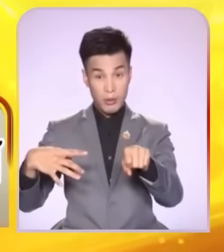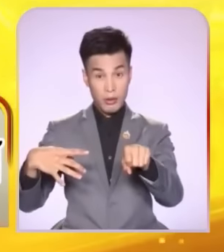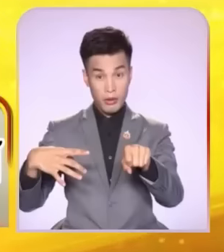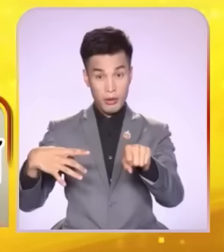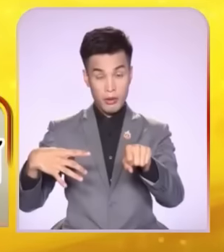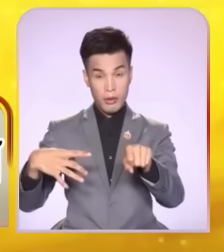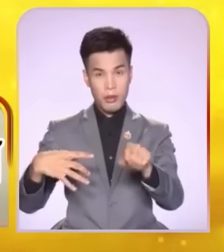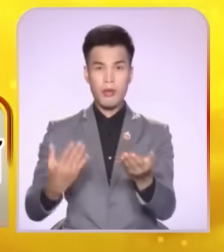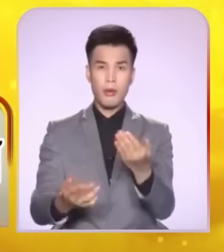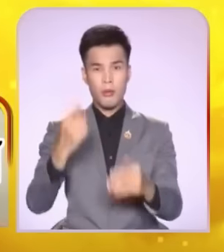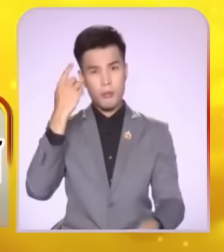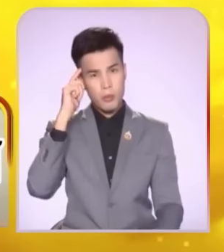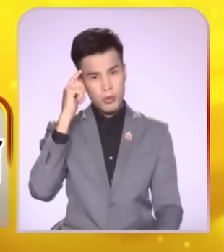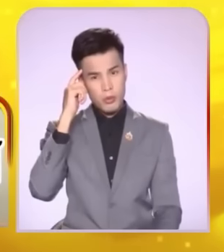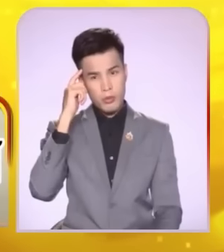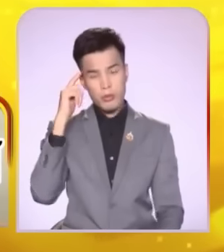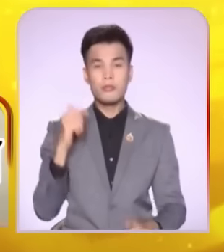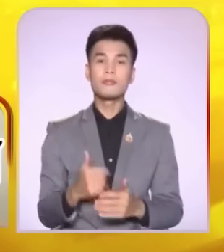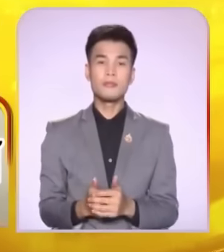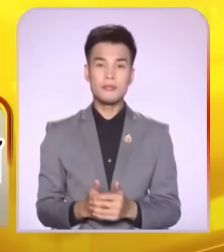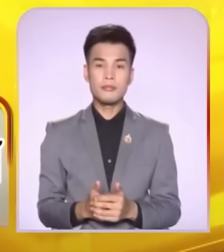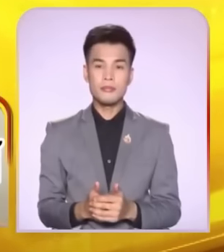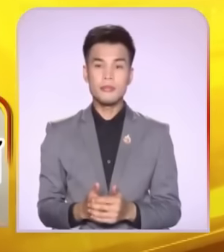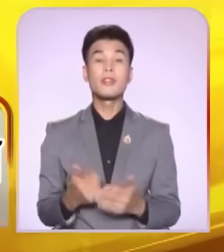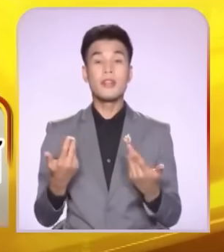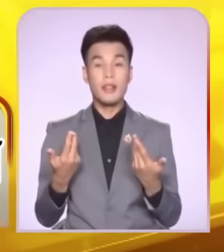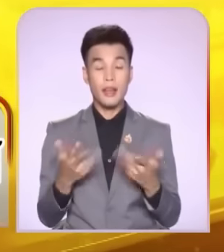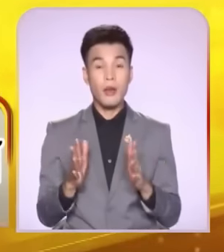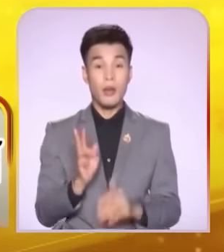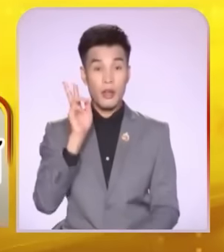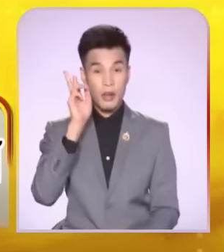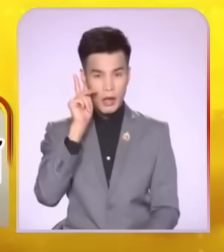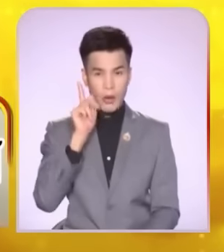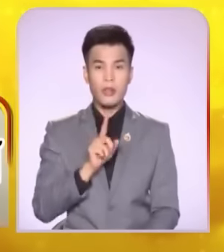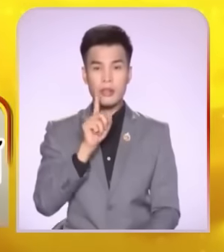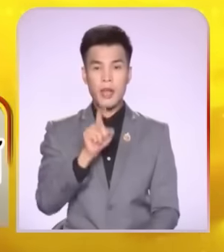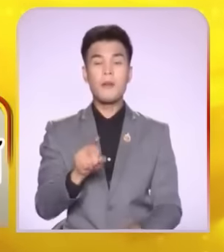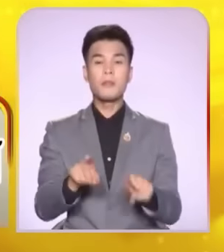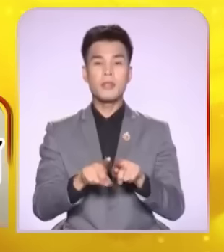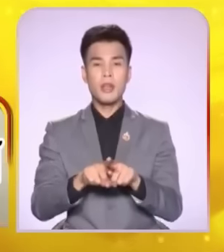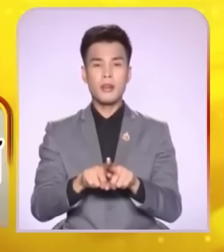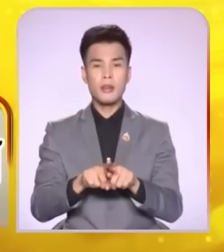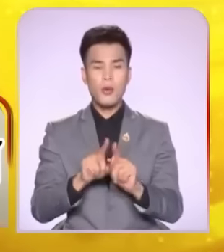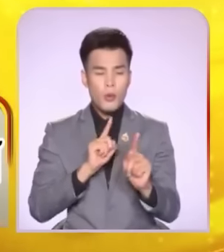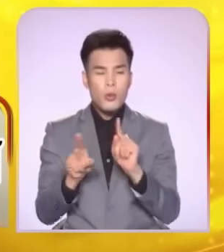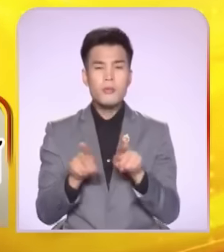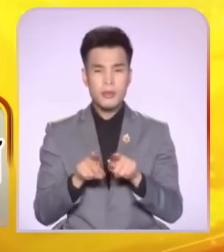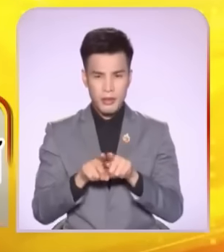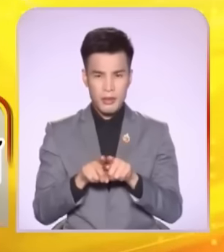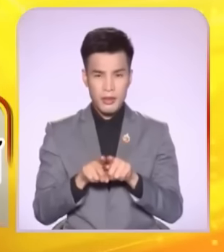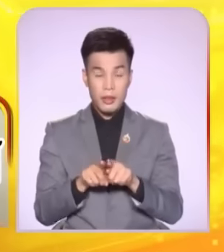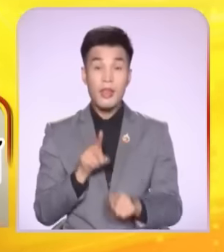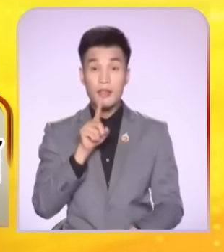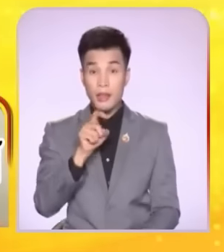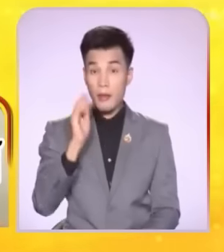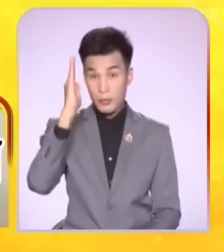าวก็ไม่รู้ท่านพูดอย่างนี ้ค่ะแล้วก็นอกจากนี้ค่ะผู้สื่อข่าวก็ถามเหมือนกันเหมือนเรื่องเมื่อกี้ที่เราคุยกันอยู่อ่ะนอกจากจะถ